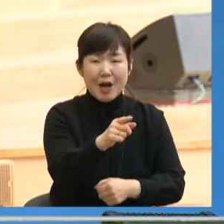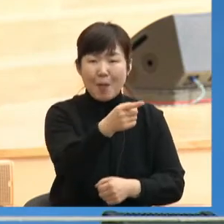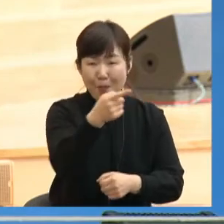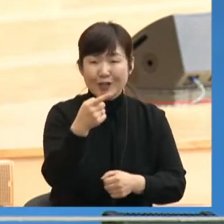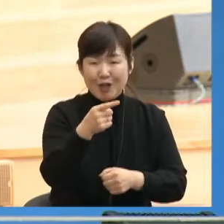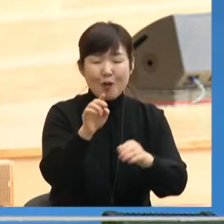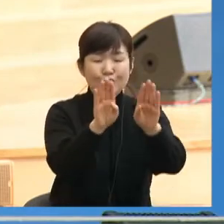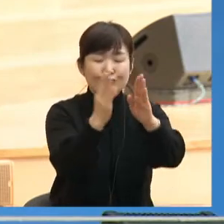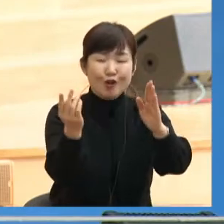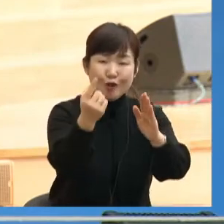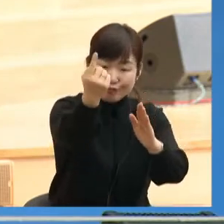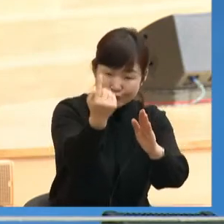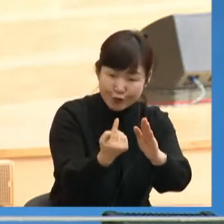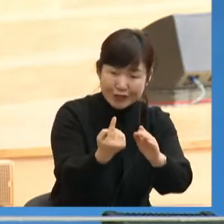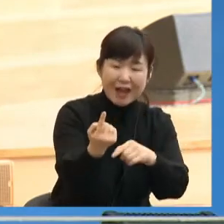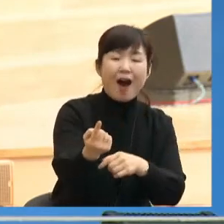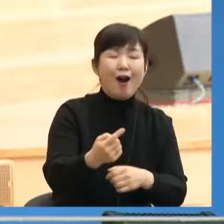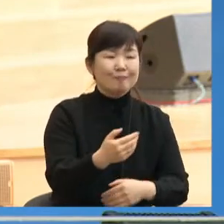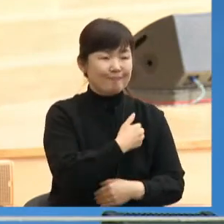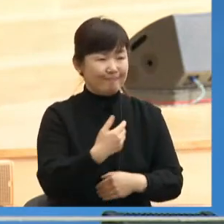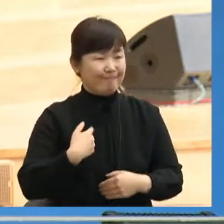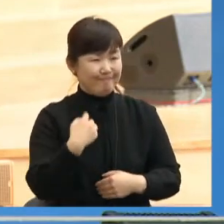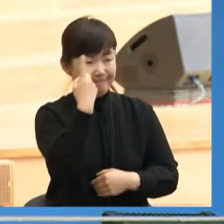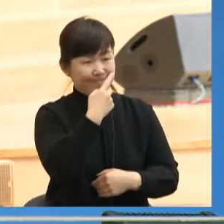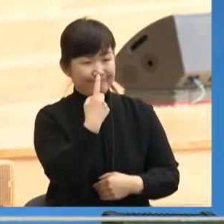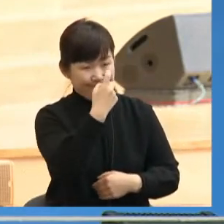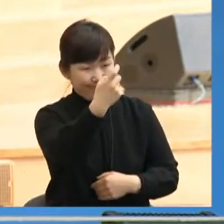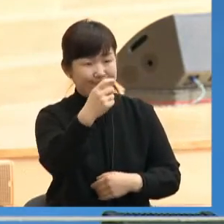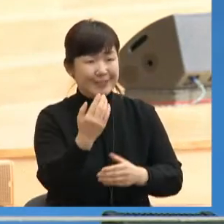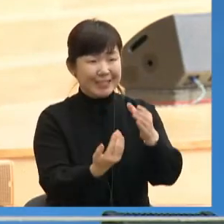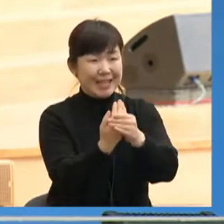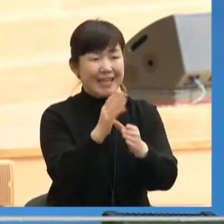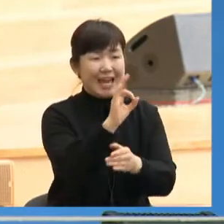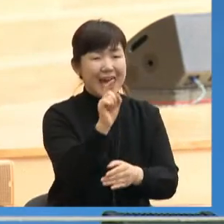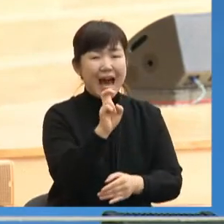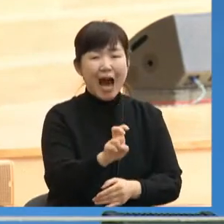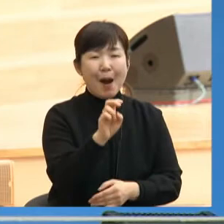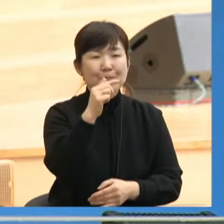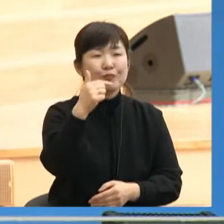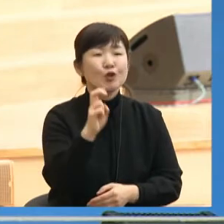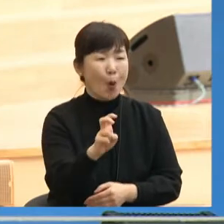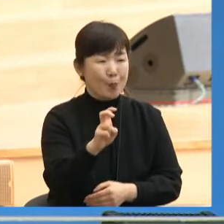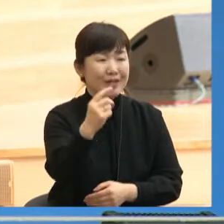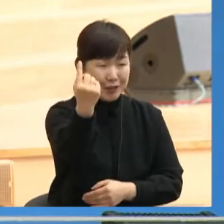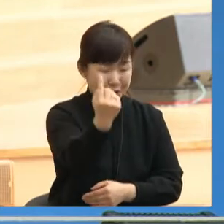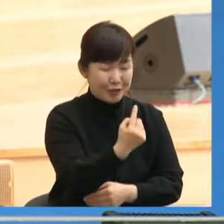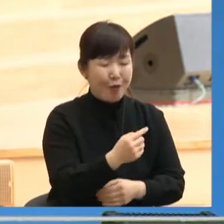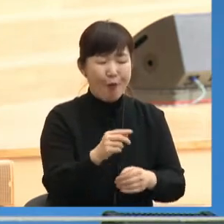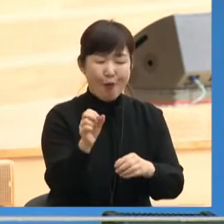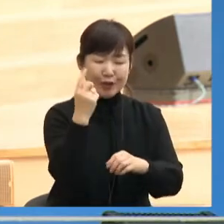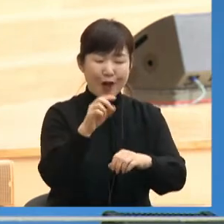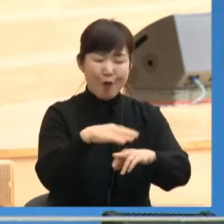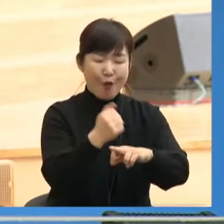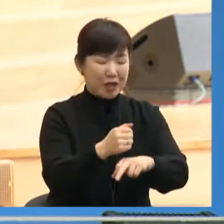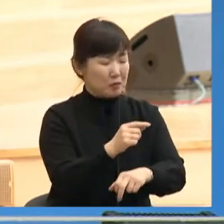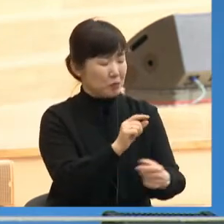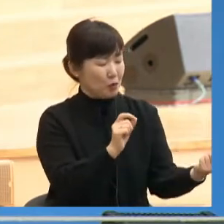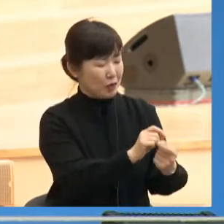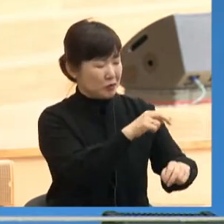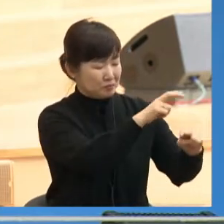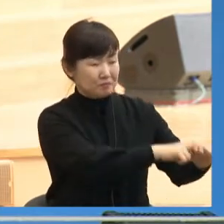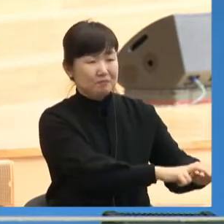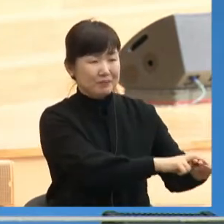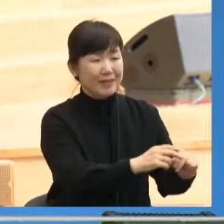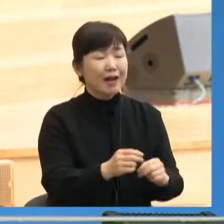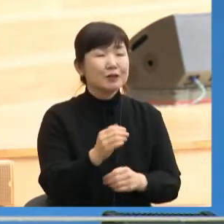이제 문을 열고 들어오는데 자신감 있게 생긴, 멋지게 생긴 암논이 들어옵니다. 그가 들어와서 다윗의 왼쪽에 앉아요.